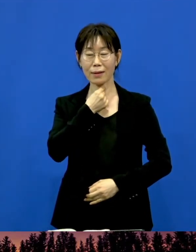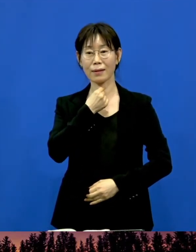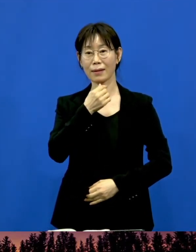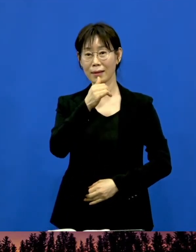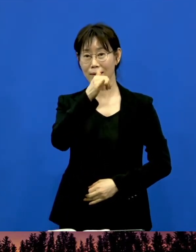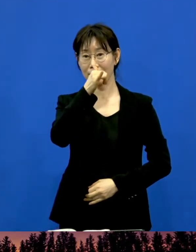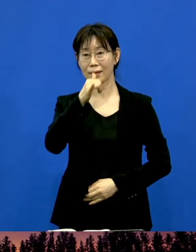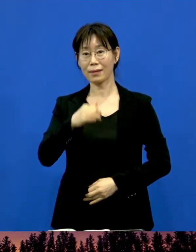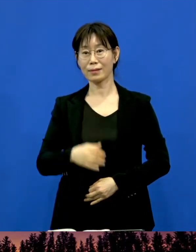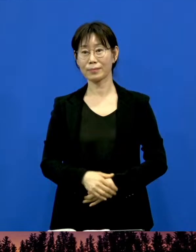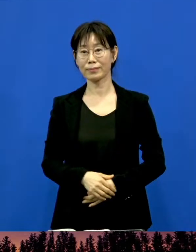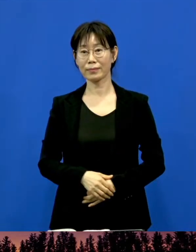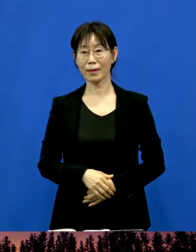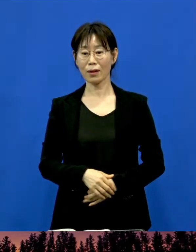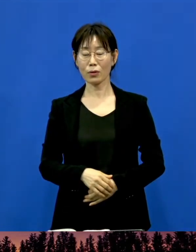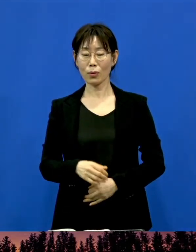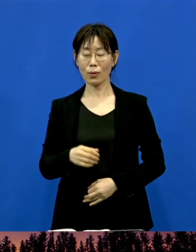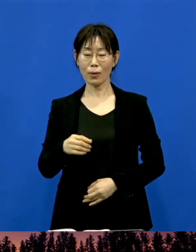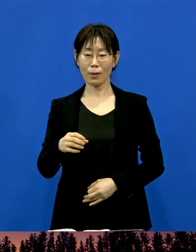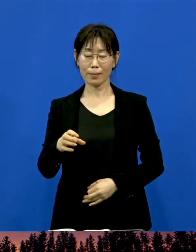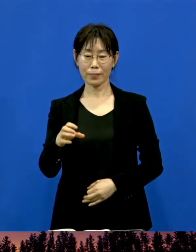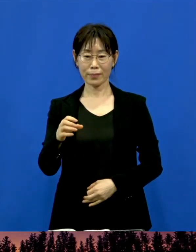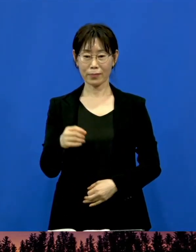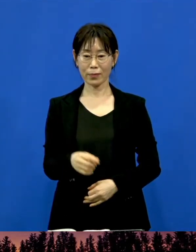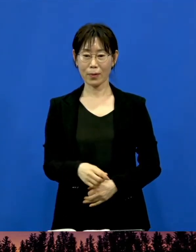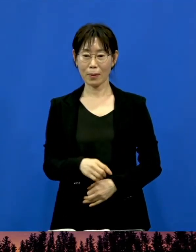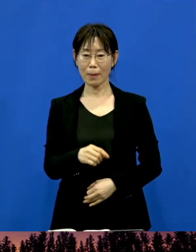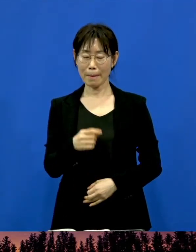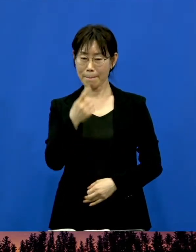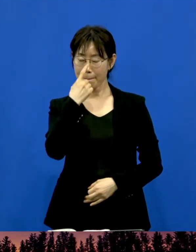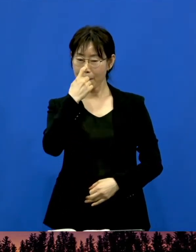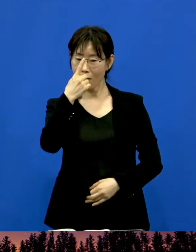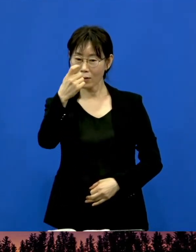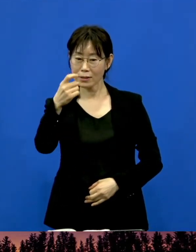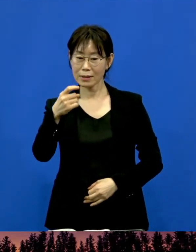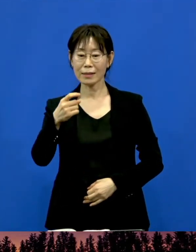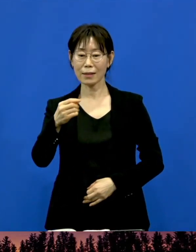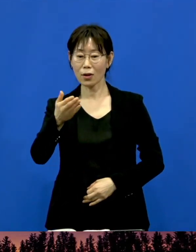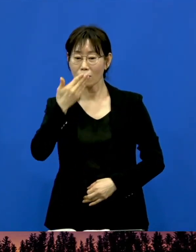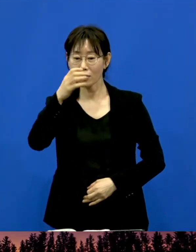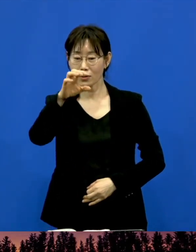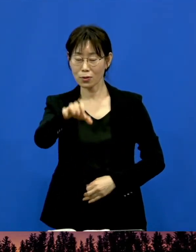더 멋진 곳에서 먹고 싶다, 이런 갈망이 우리 안에 있는 거. 그건 나쁜 것은 아니죠.